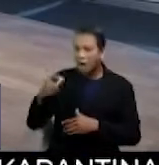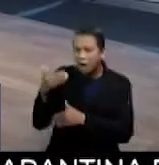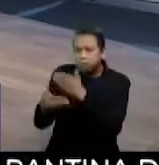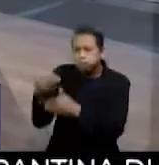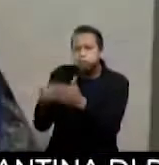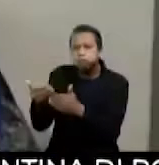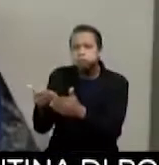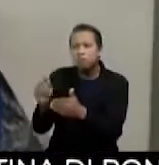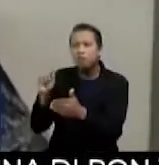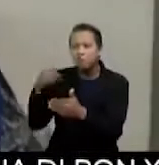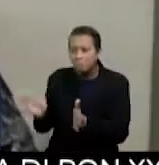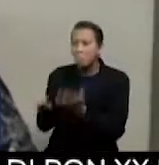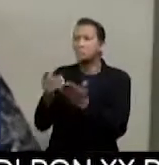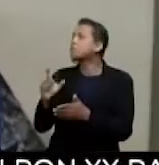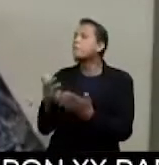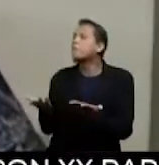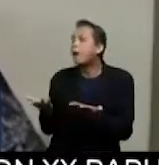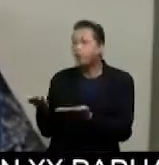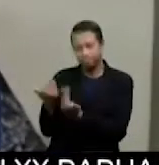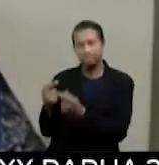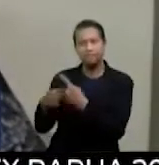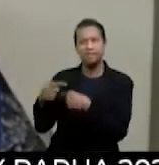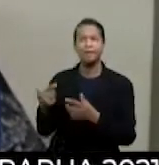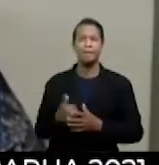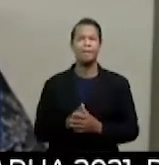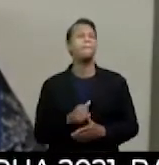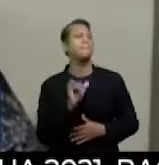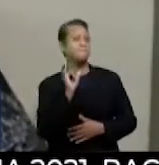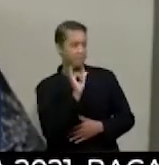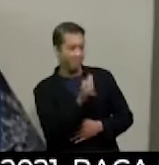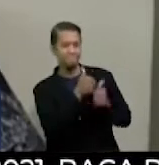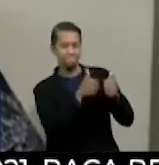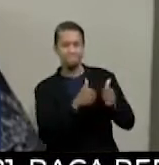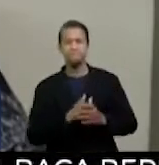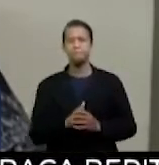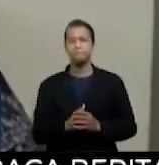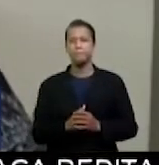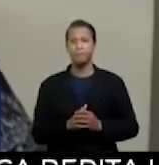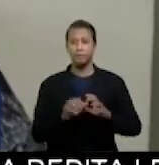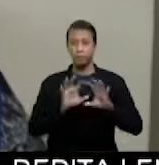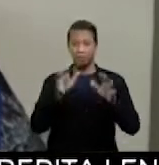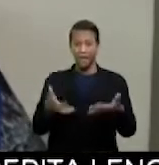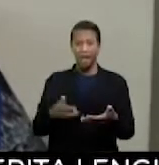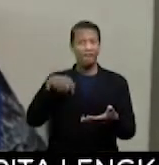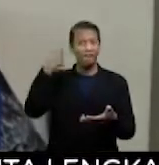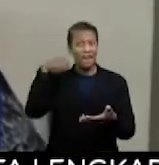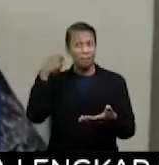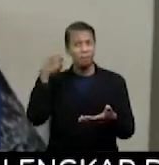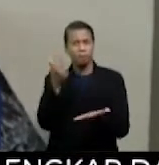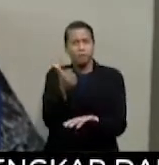Tommy, memang betul sekali. Jadi dunia perfilman itu sebetulnya sebelum pandemi